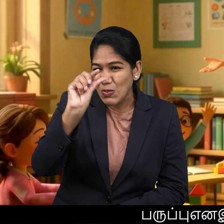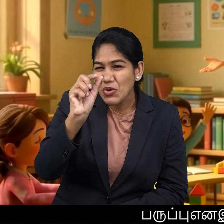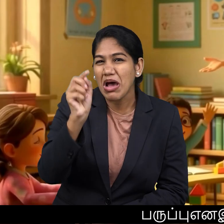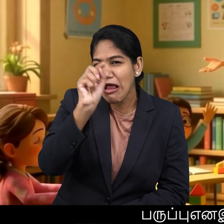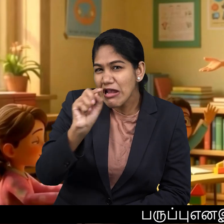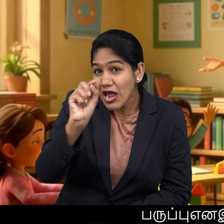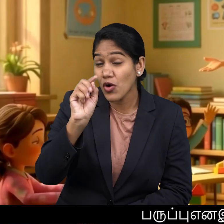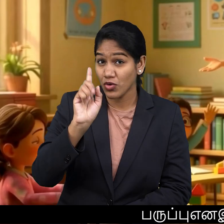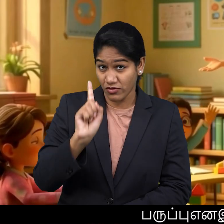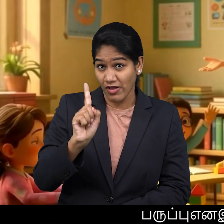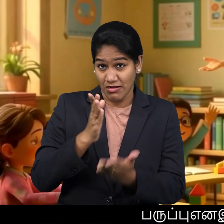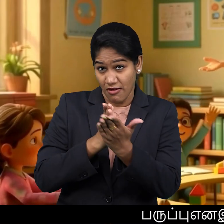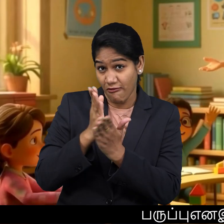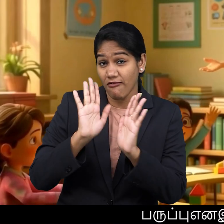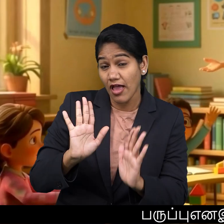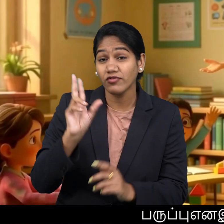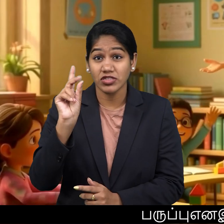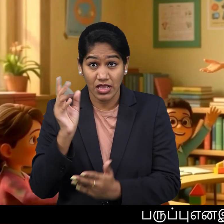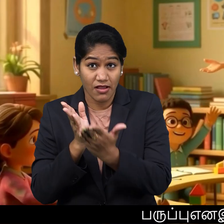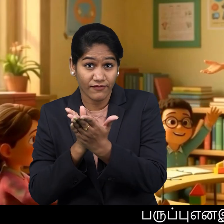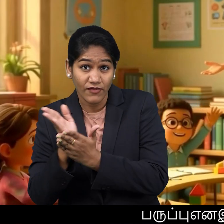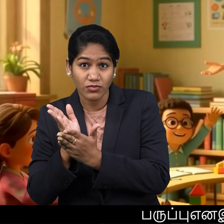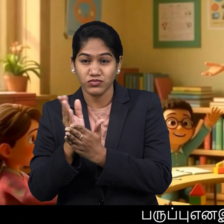உடைந்த பருப்பு என 2 வகைப்படும்.